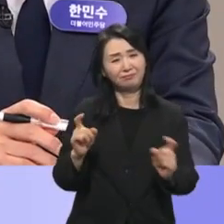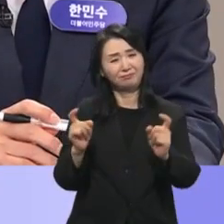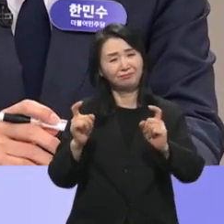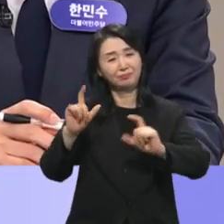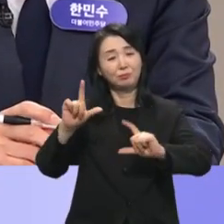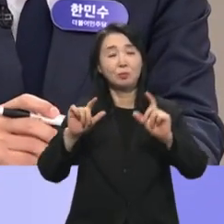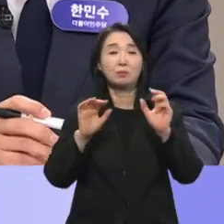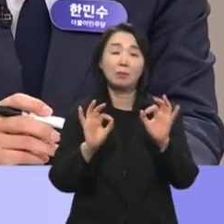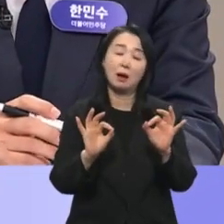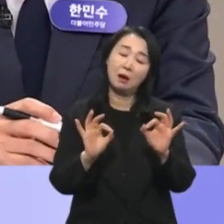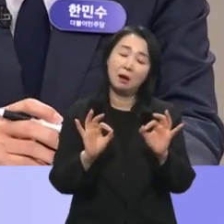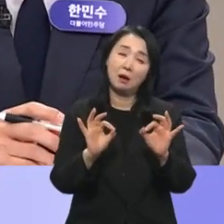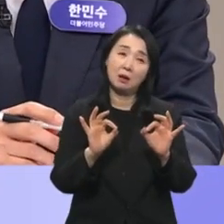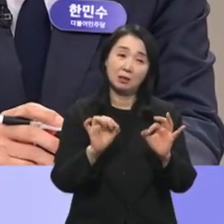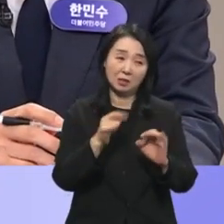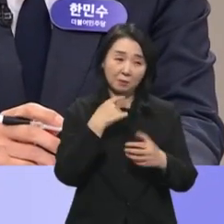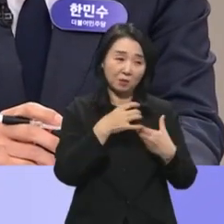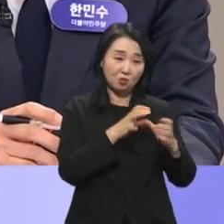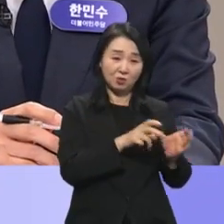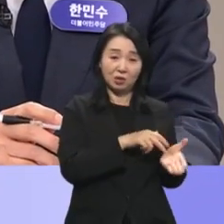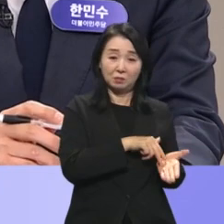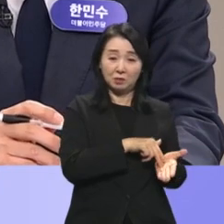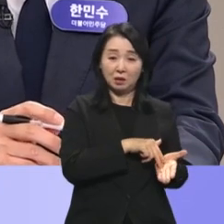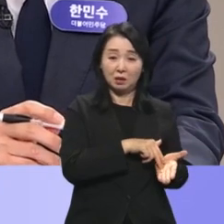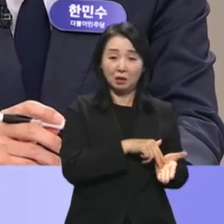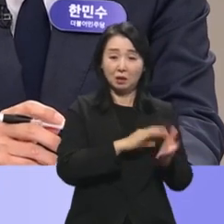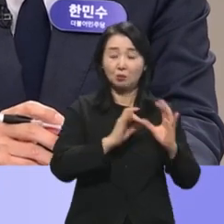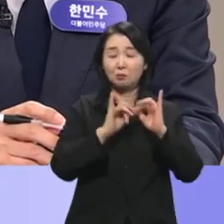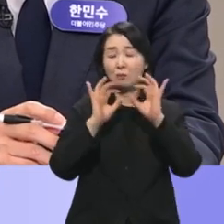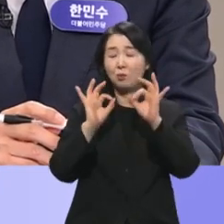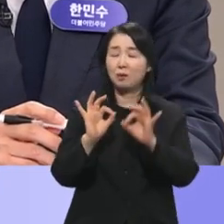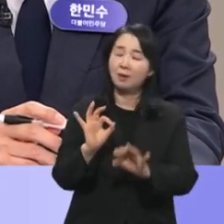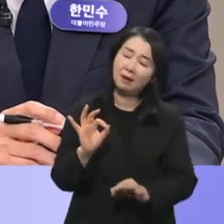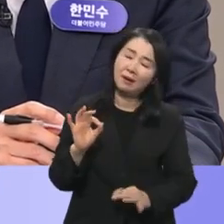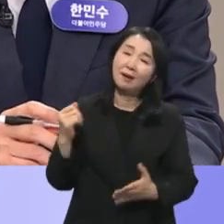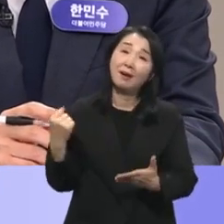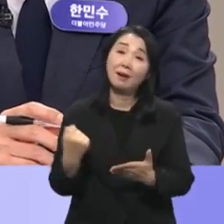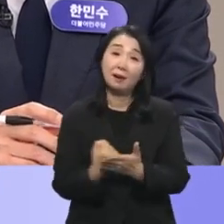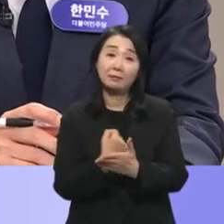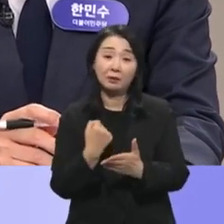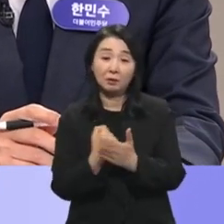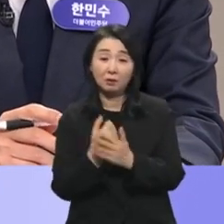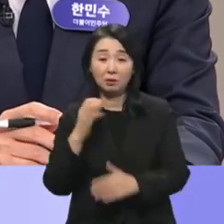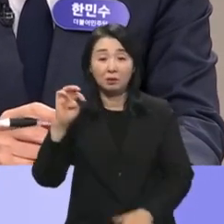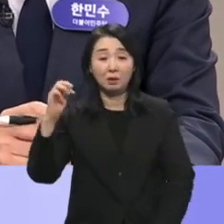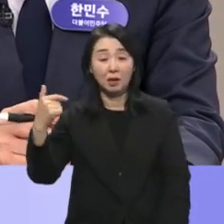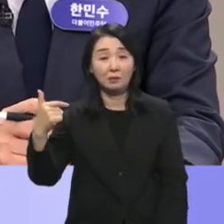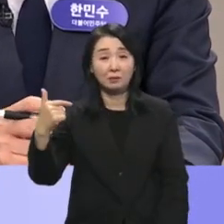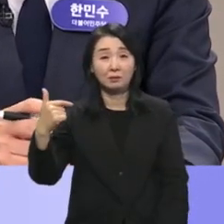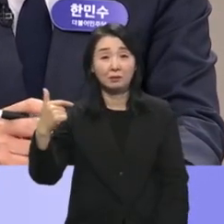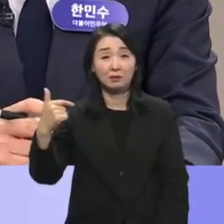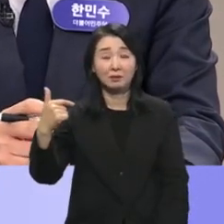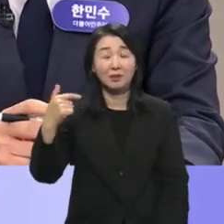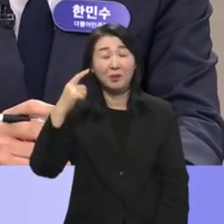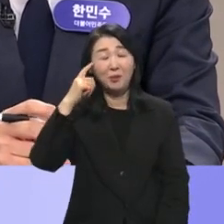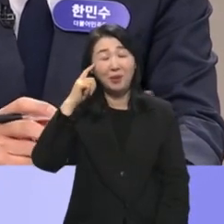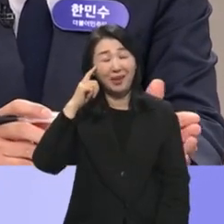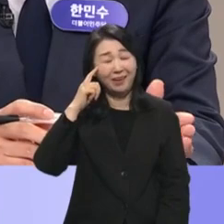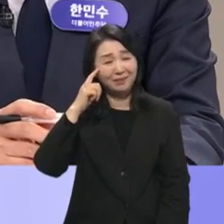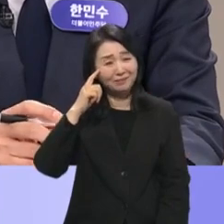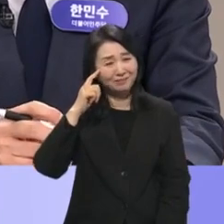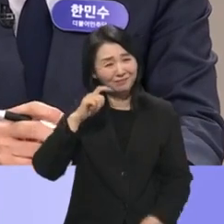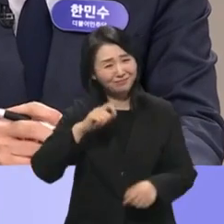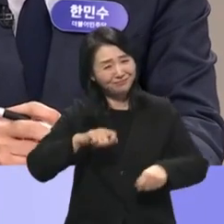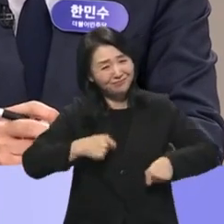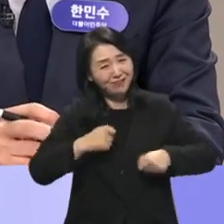모습들은 저는 민주당 사람입니다만은 참 국민 보기 참담할 것 같아요. 아니 안철수 의원은 지금 응석받이라고 하면서 전직 당대표